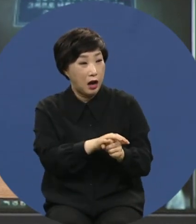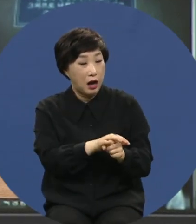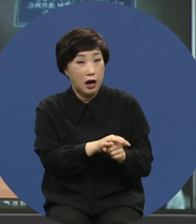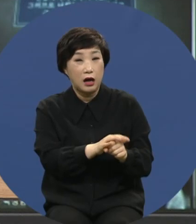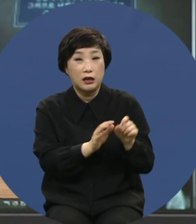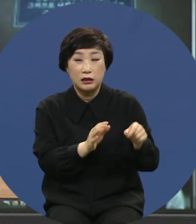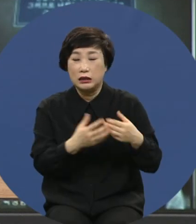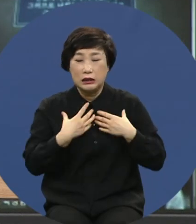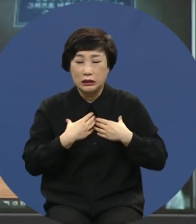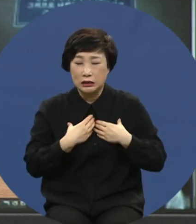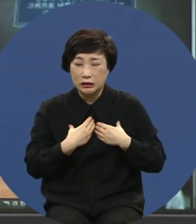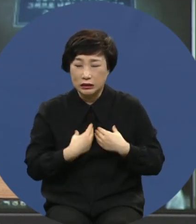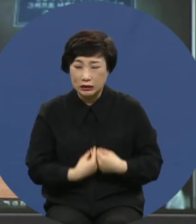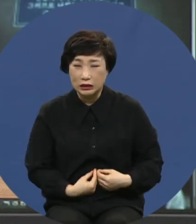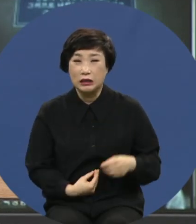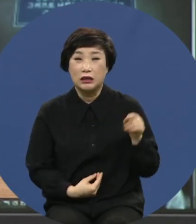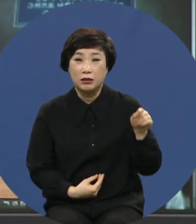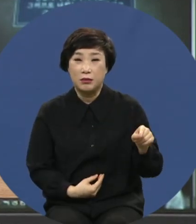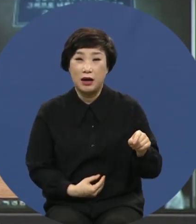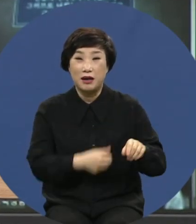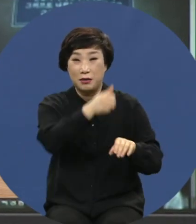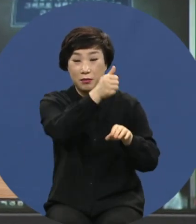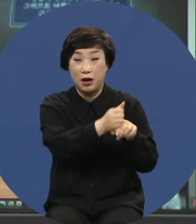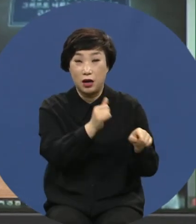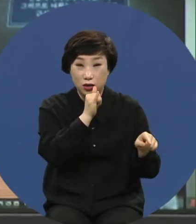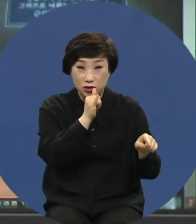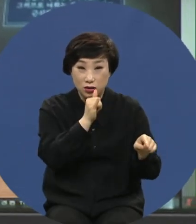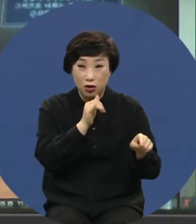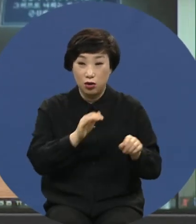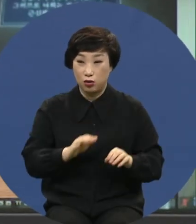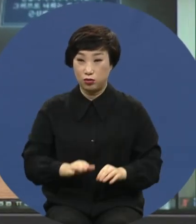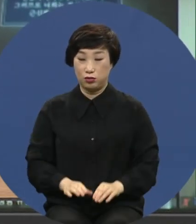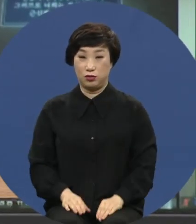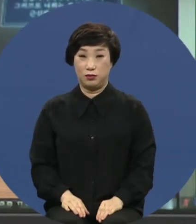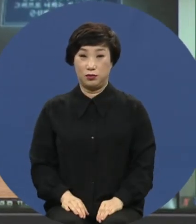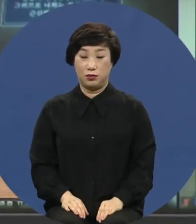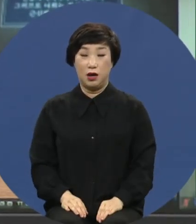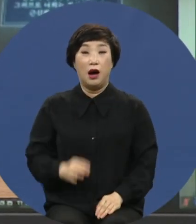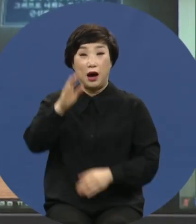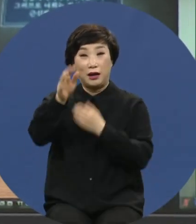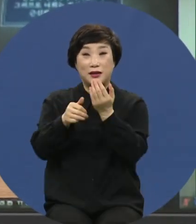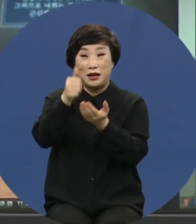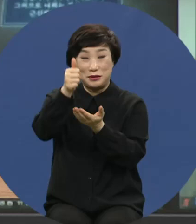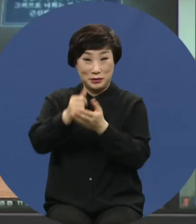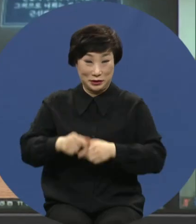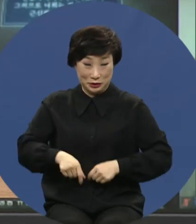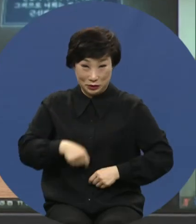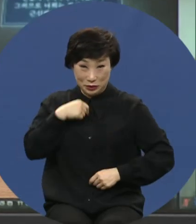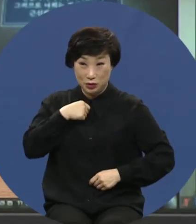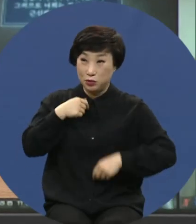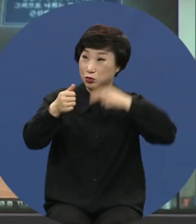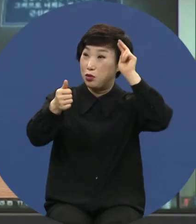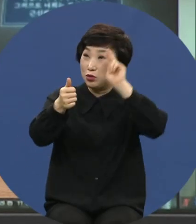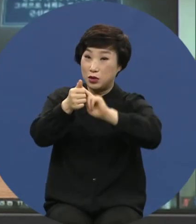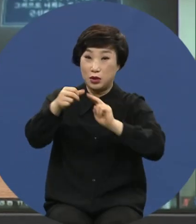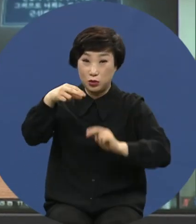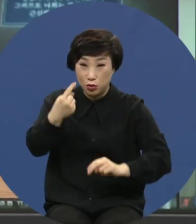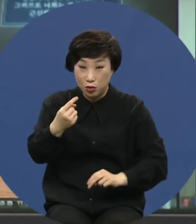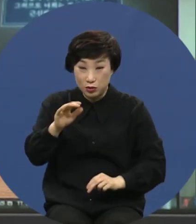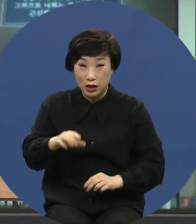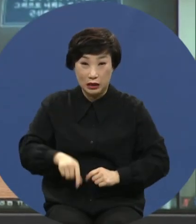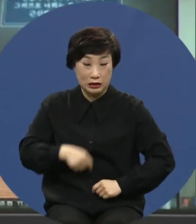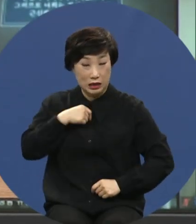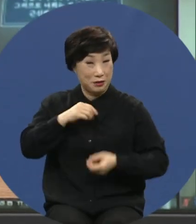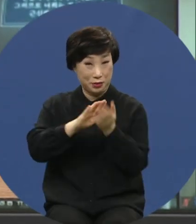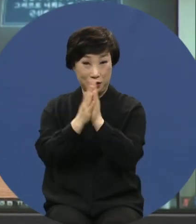비참하리만큼 절망적인 최후가 됐는데, 하나님은 의로움에 도전해도